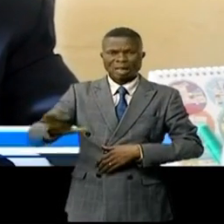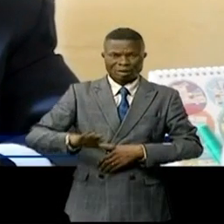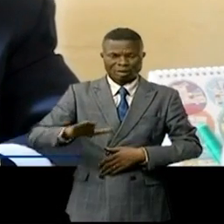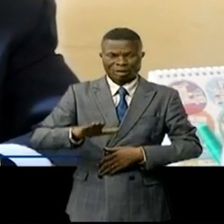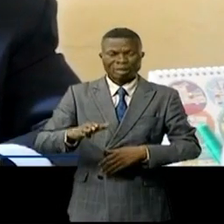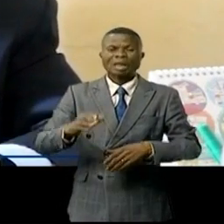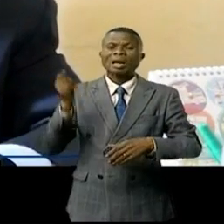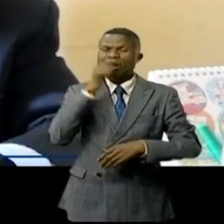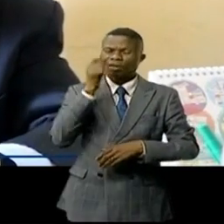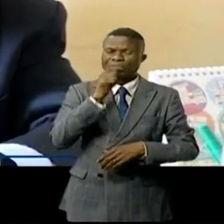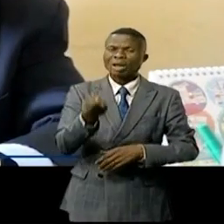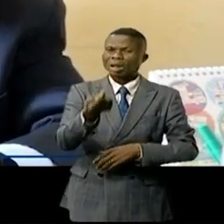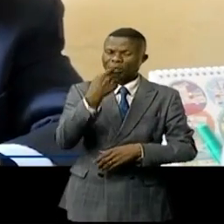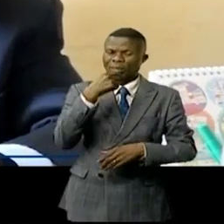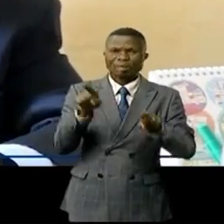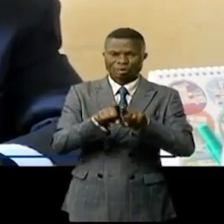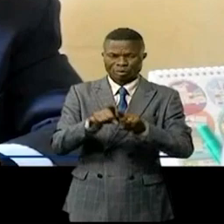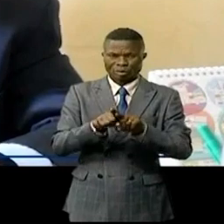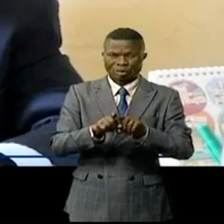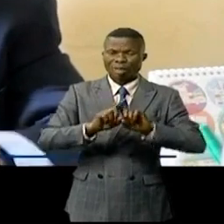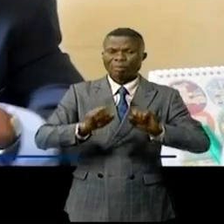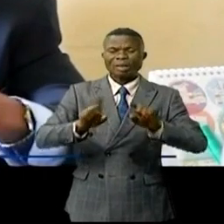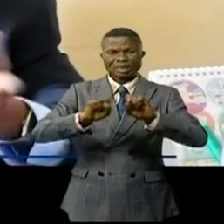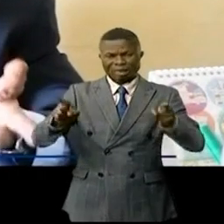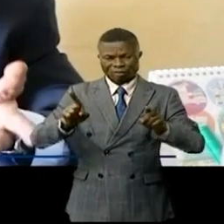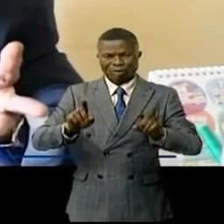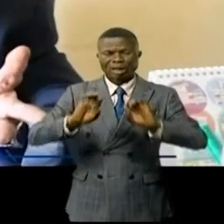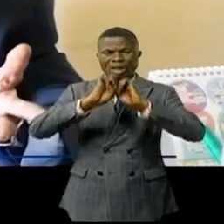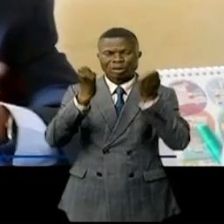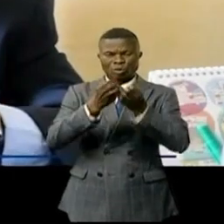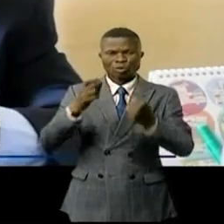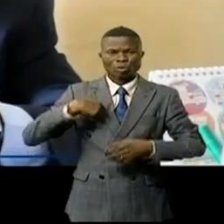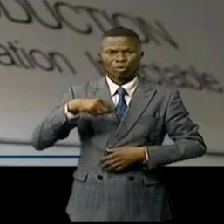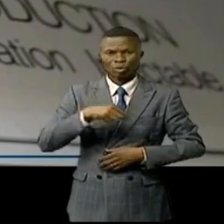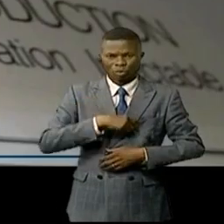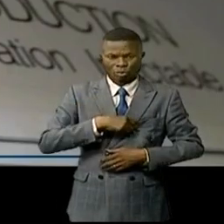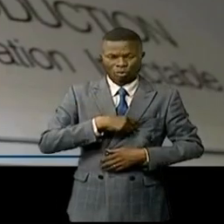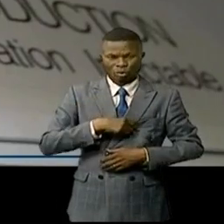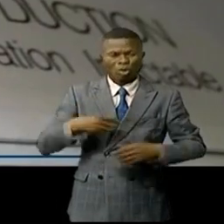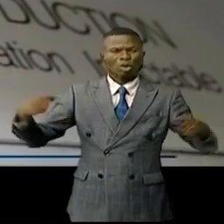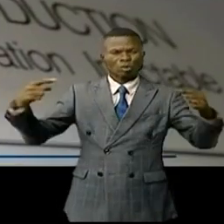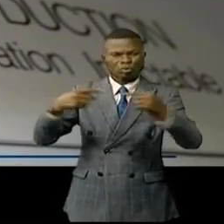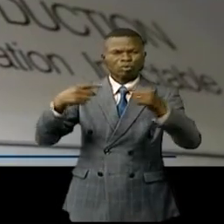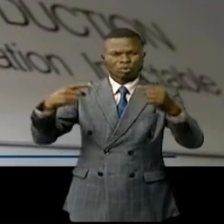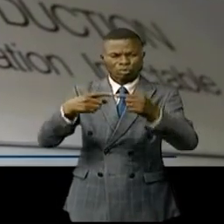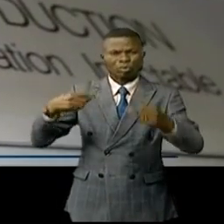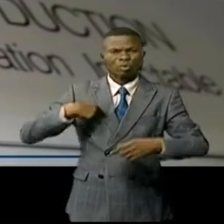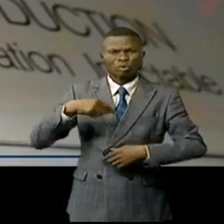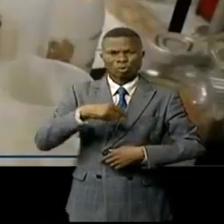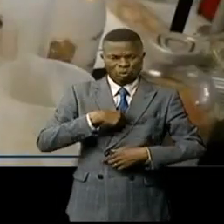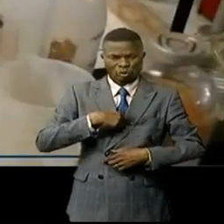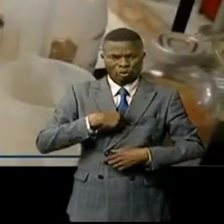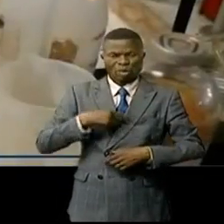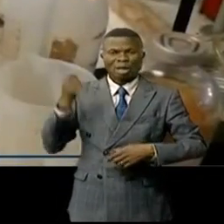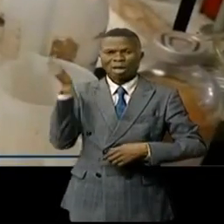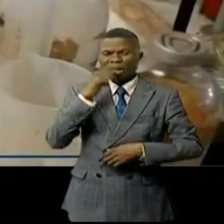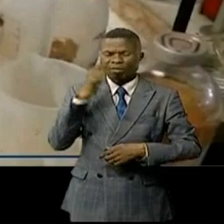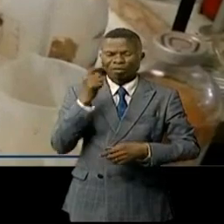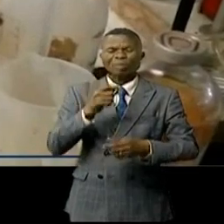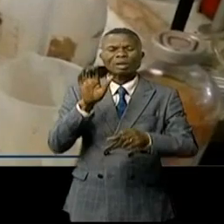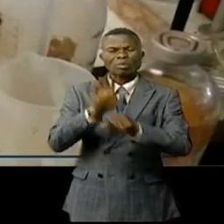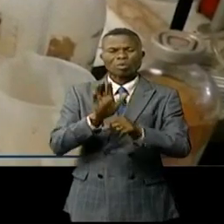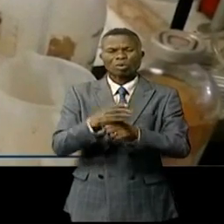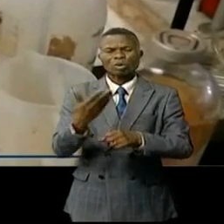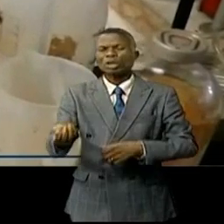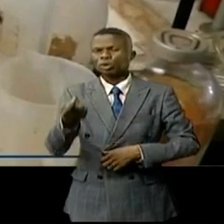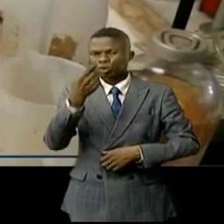produits, mais qui, à la différence de Biopharco, ont une gamme très large de produits qui se permettent de faire le dumping, c'est-à-dire qu'ils bradent